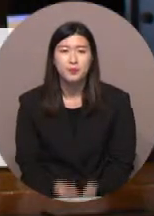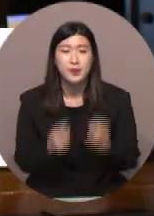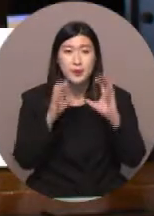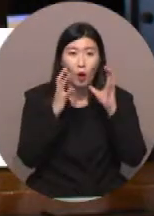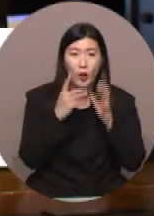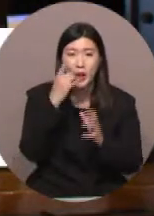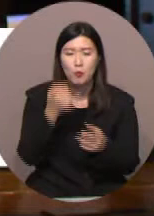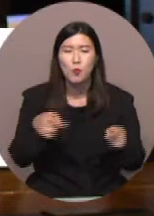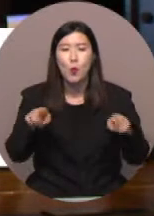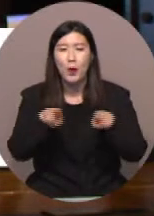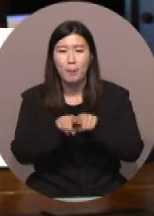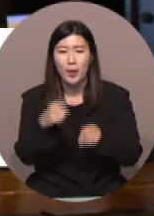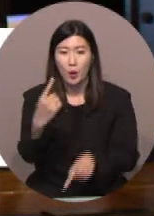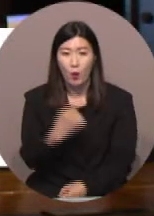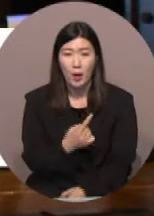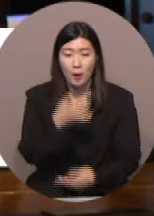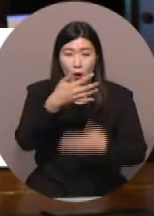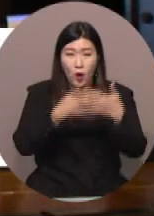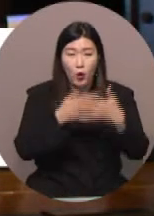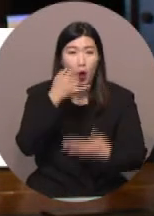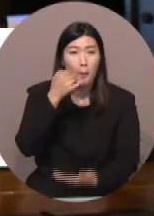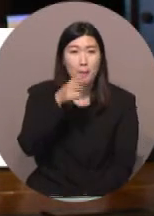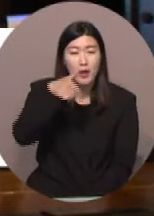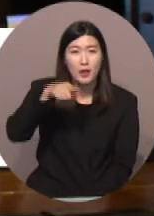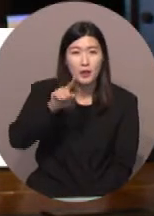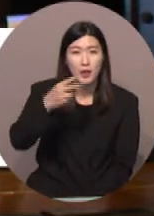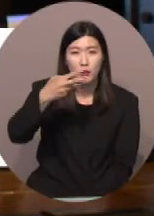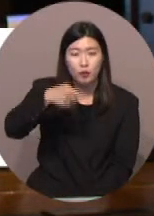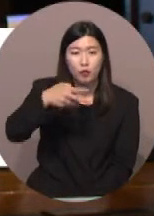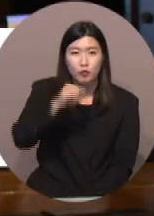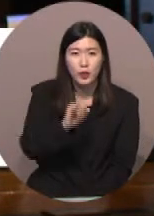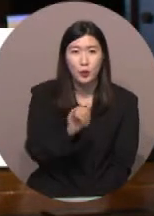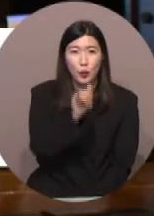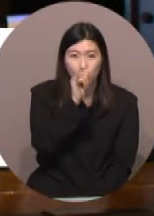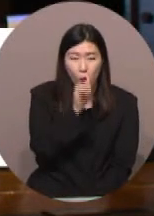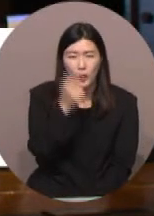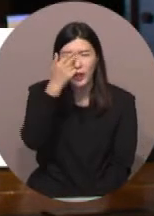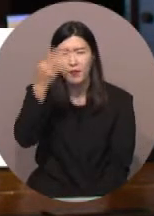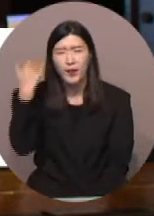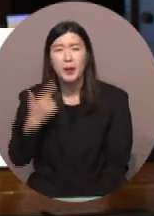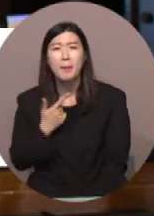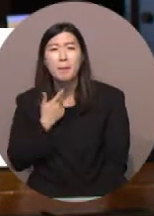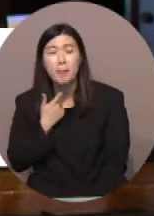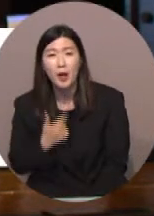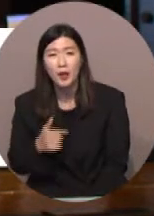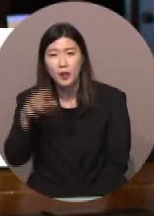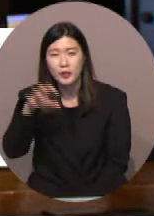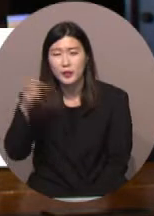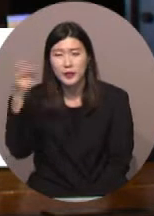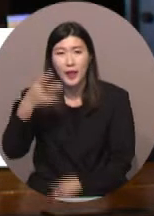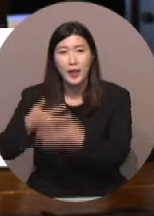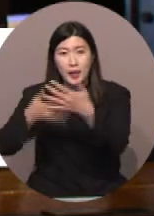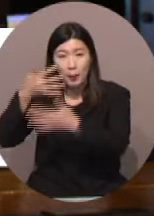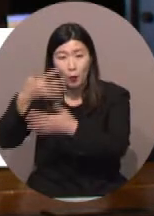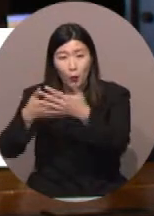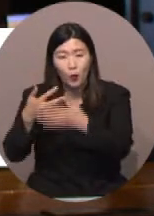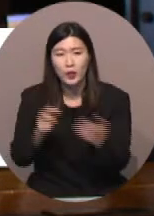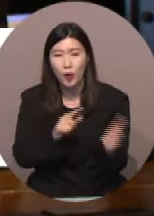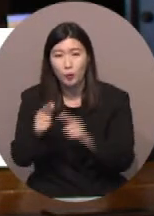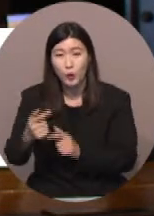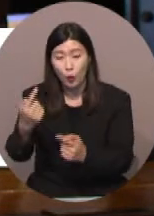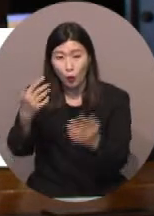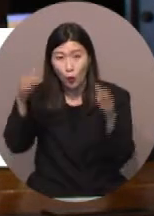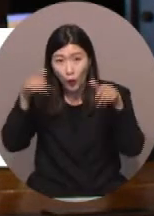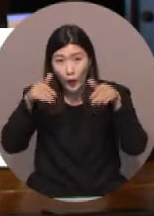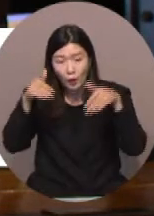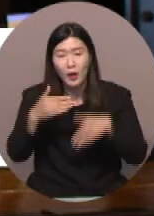즐길 수 있는 엄마 카투리가 개봉을 합니다. 또한 이전에 개봉했던 명작들이 재개봉을 하는 등 여러분들이 많이